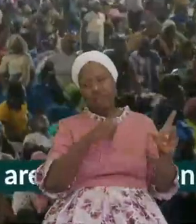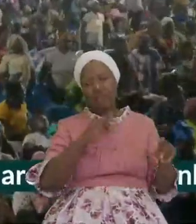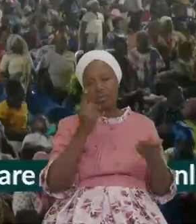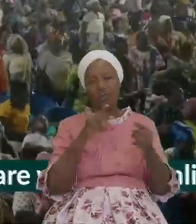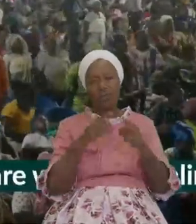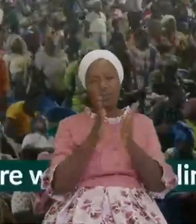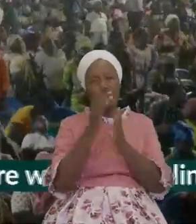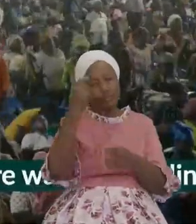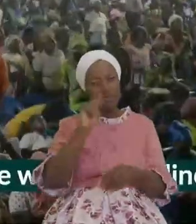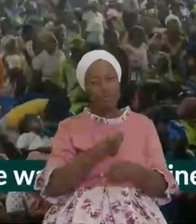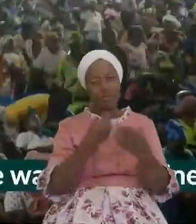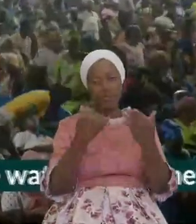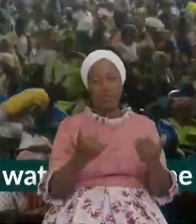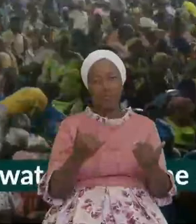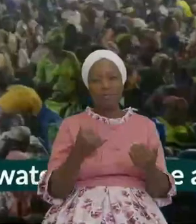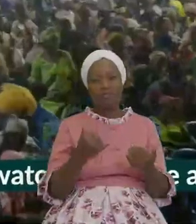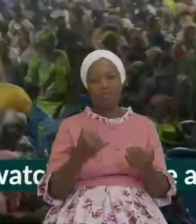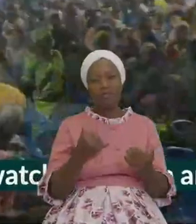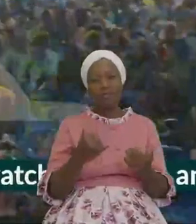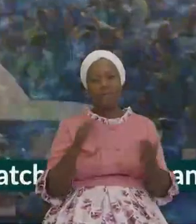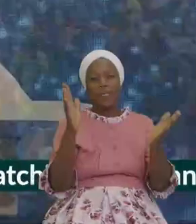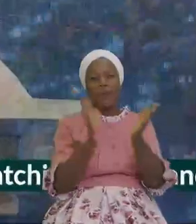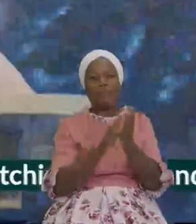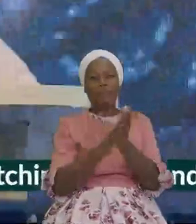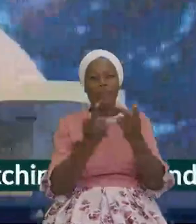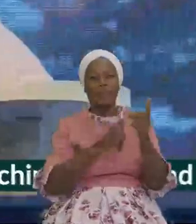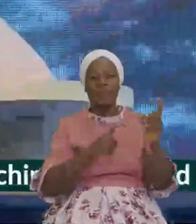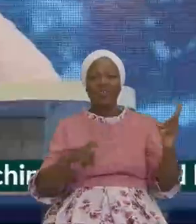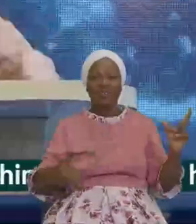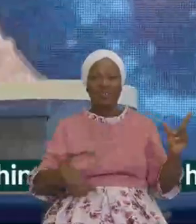Le pasteur vient prier pour vous maintenant.